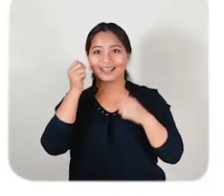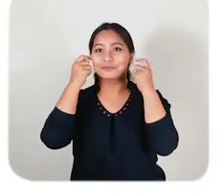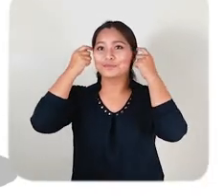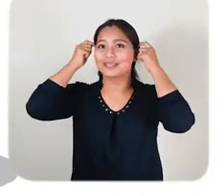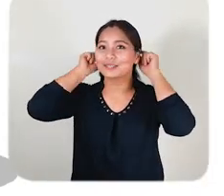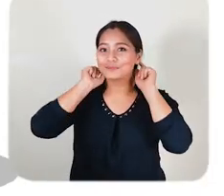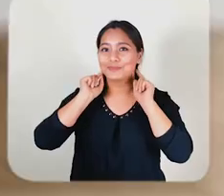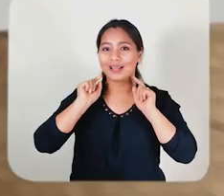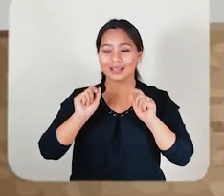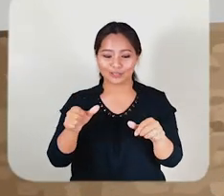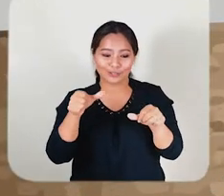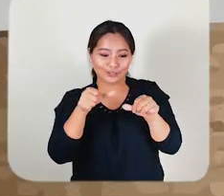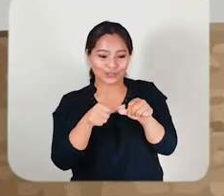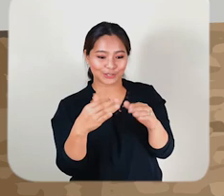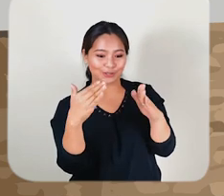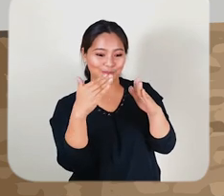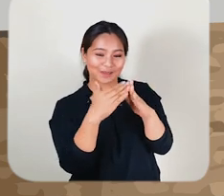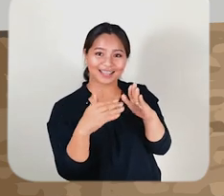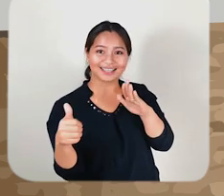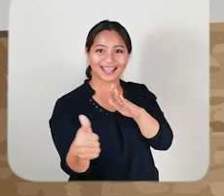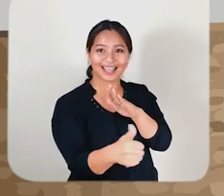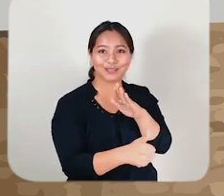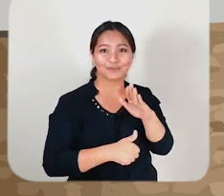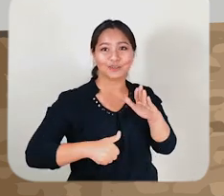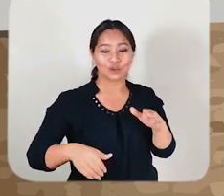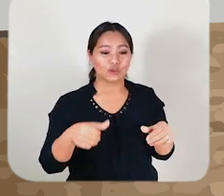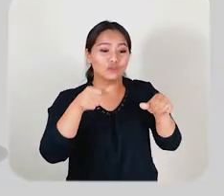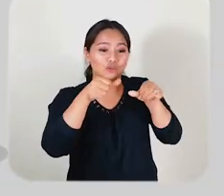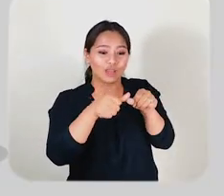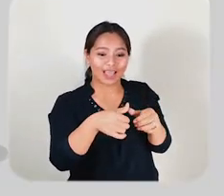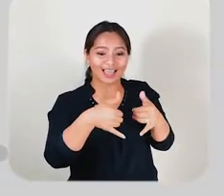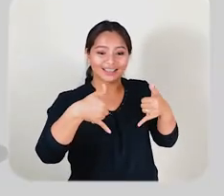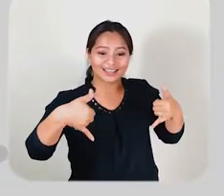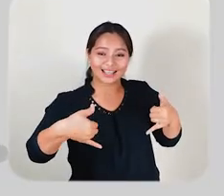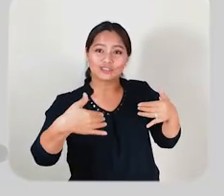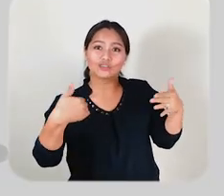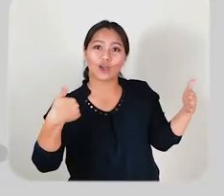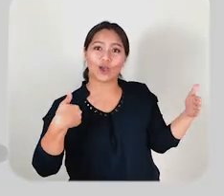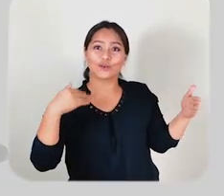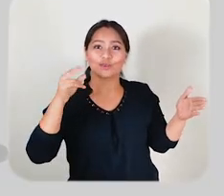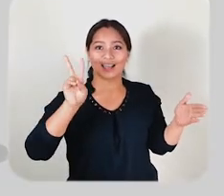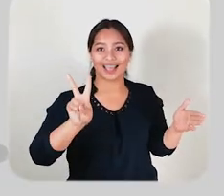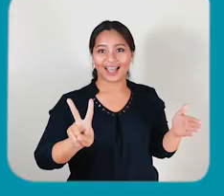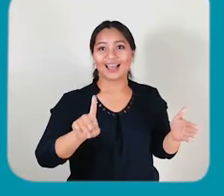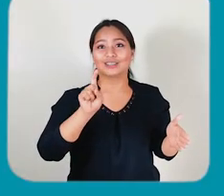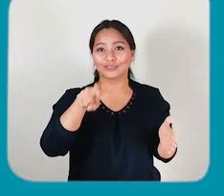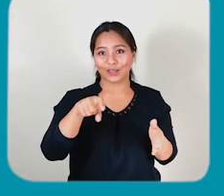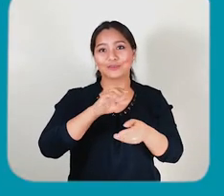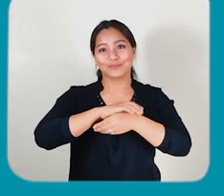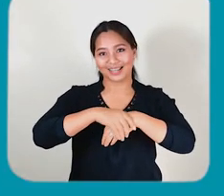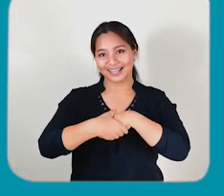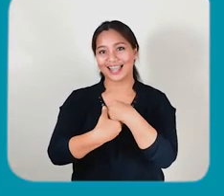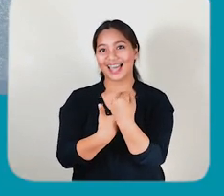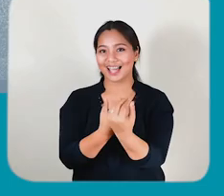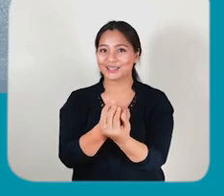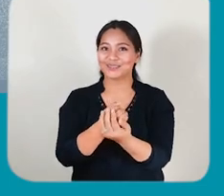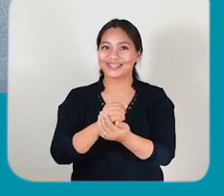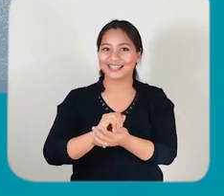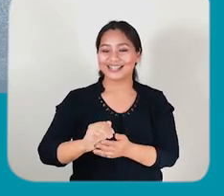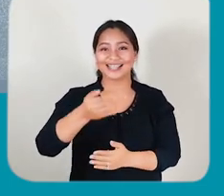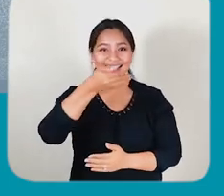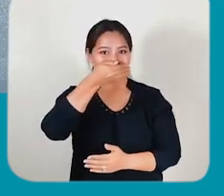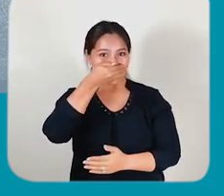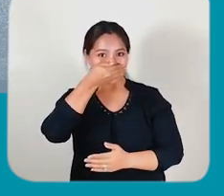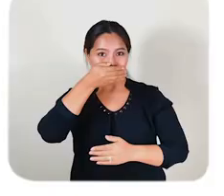ใส่ผ้าปิดปากอยู่บ้านเก็บตัวอยู่ห่างกันสองวา เฮามันล้าง